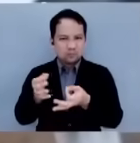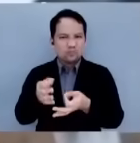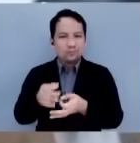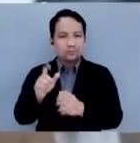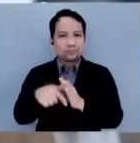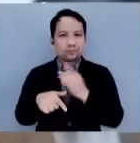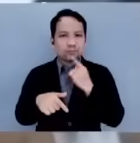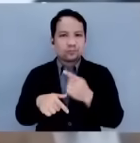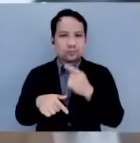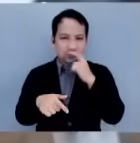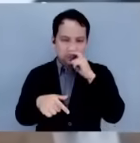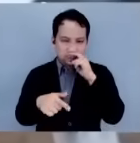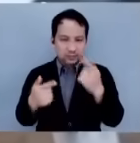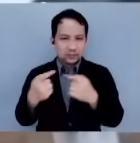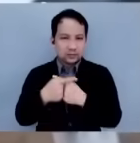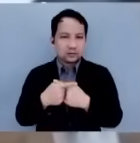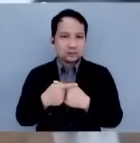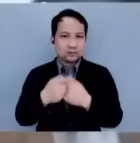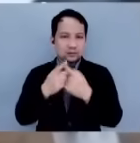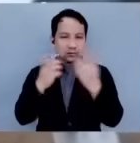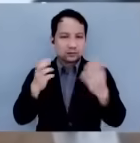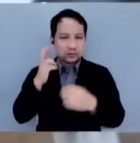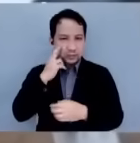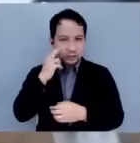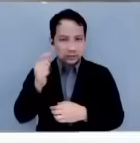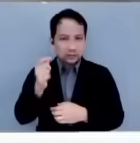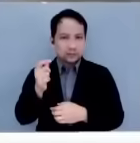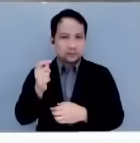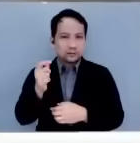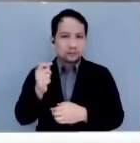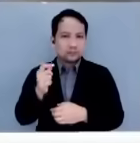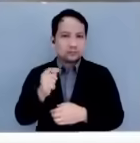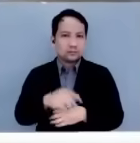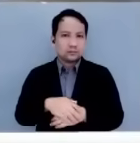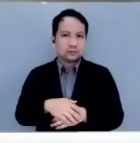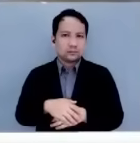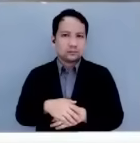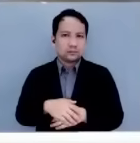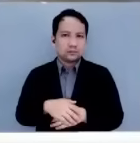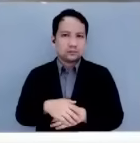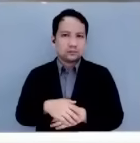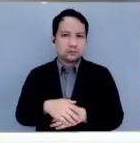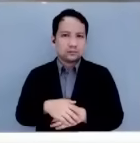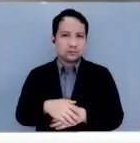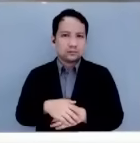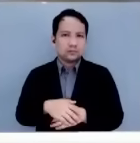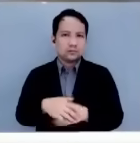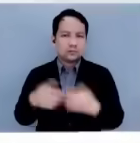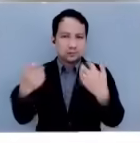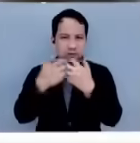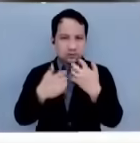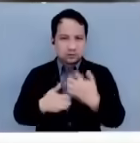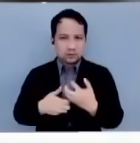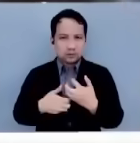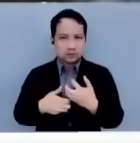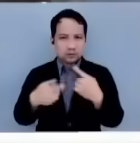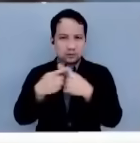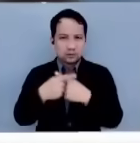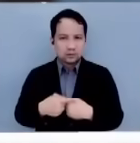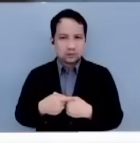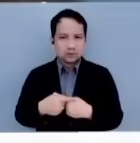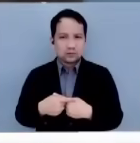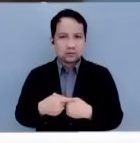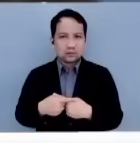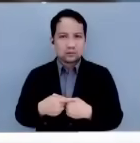pa hindi na nakayanan ni Tulfo ang pagkadismaya hindi na naman tumutugma ang daming hindi pagtutugma-tugma Alis na lang ako